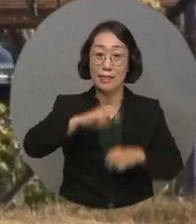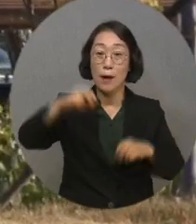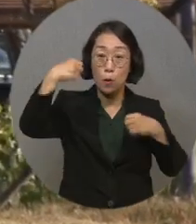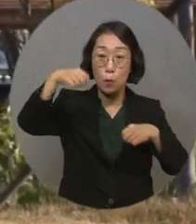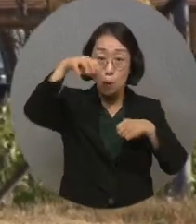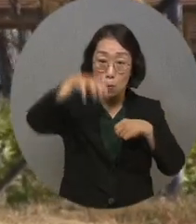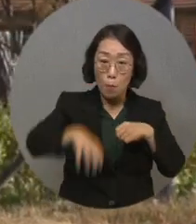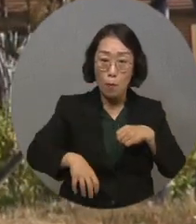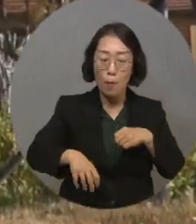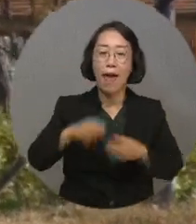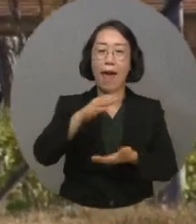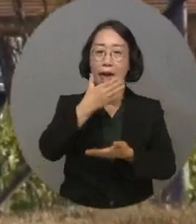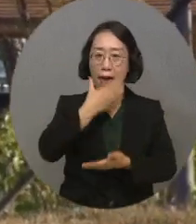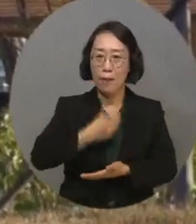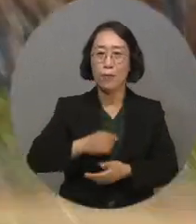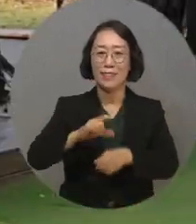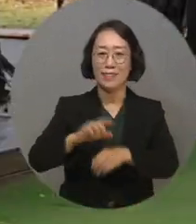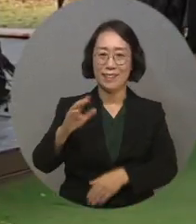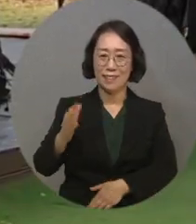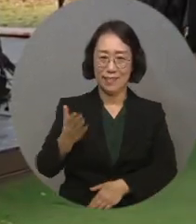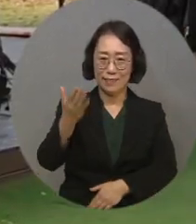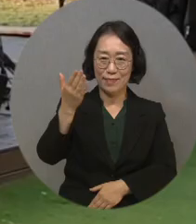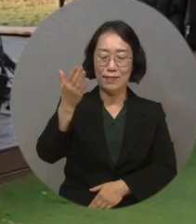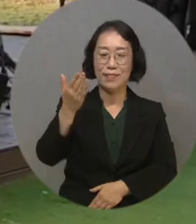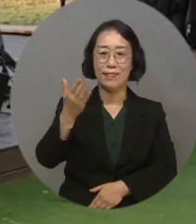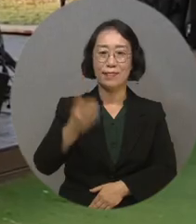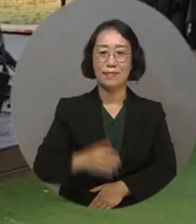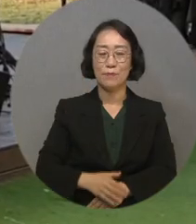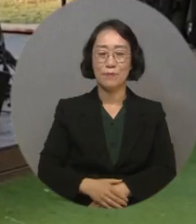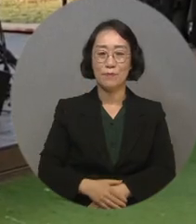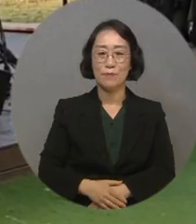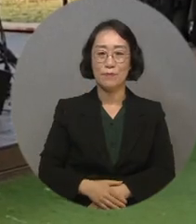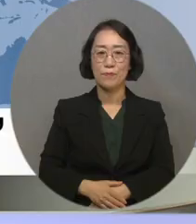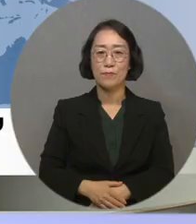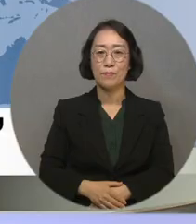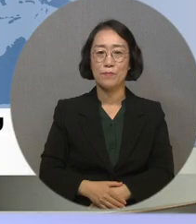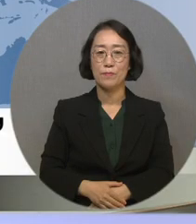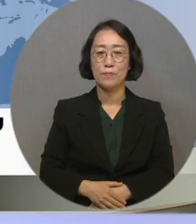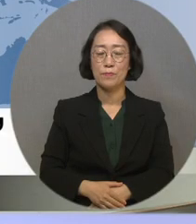행복한 가을날이었습니다. 복지TV 경기방송 정우선입니다.